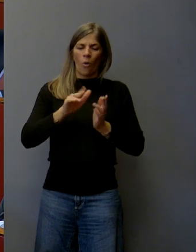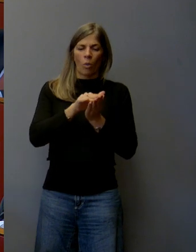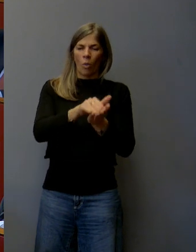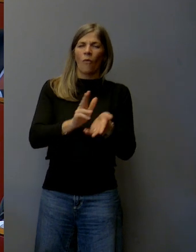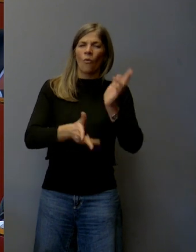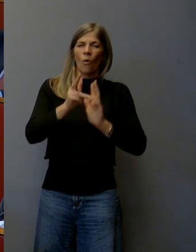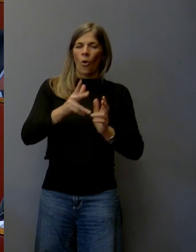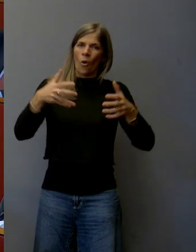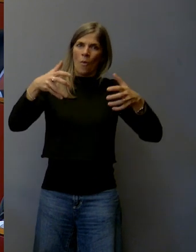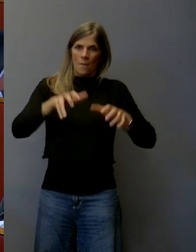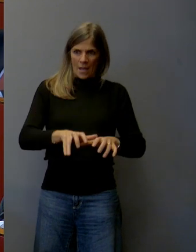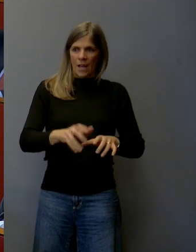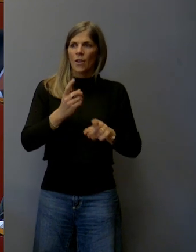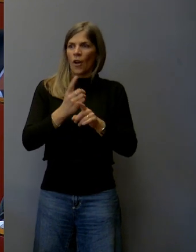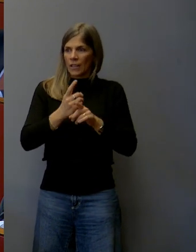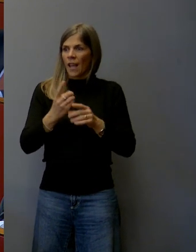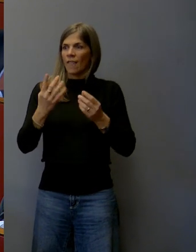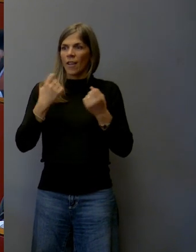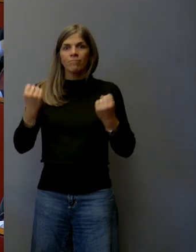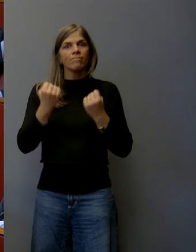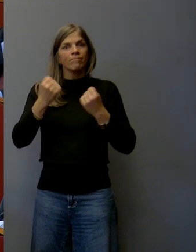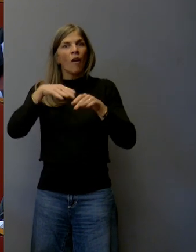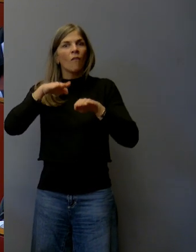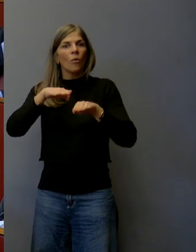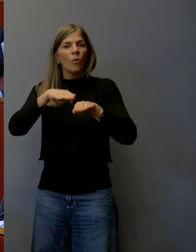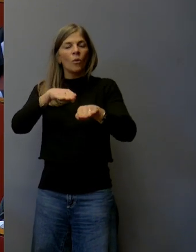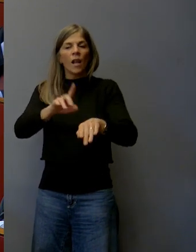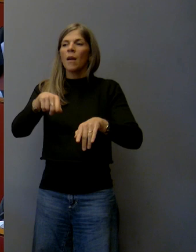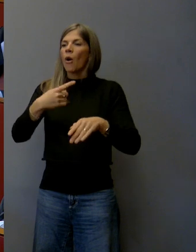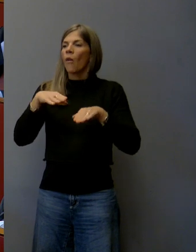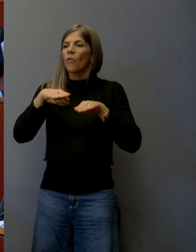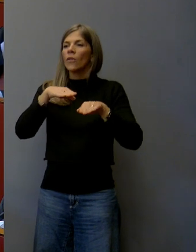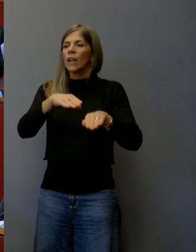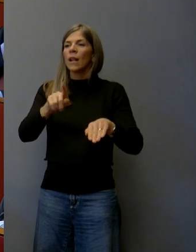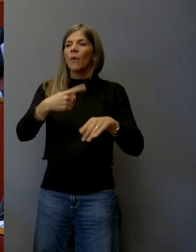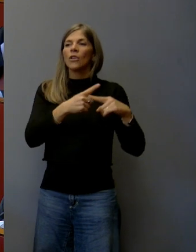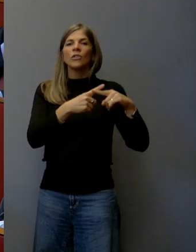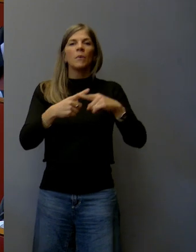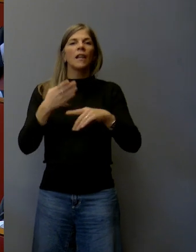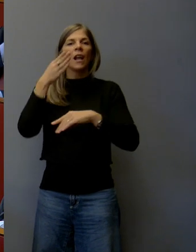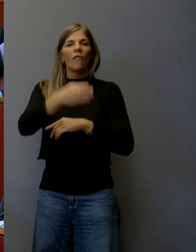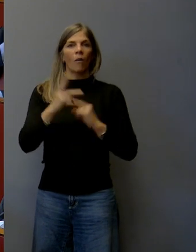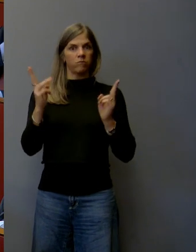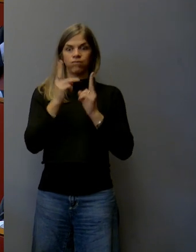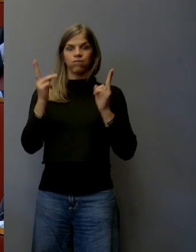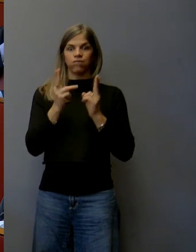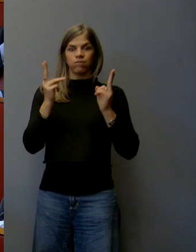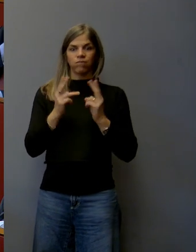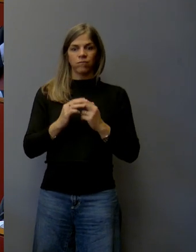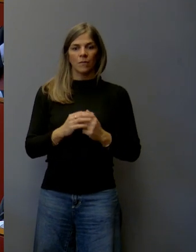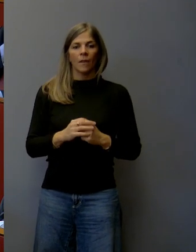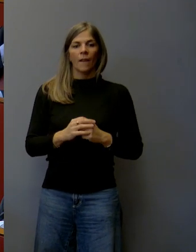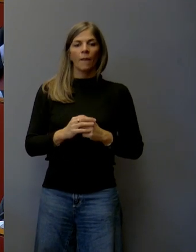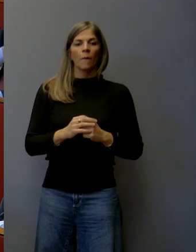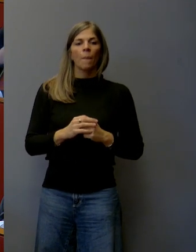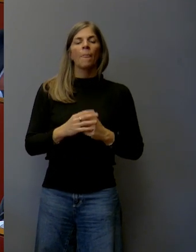poi facciamo i funerali ma non riusciamo ad andare nei cimiteri allora la tutela